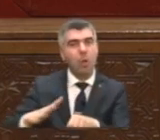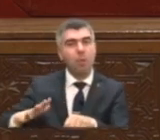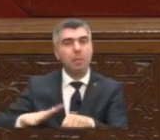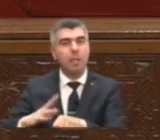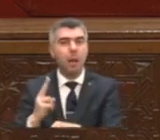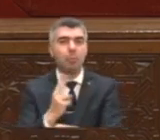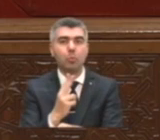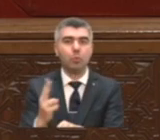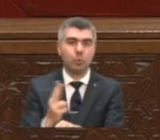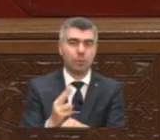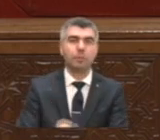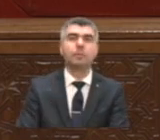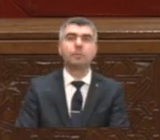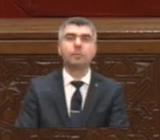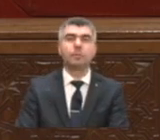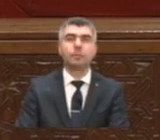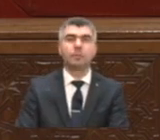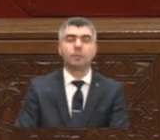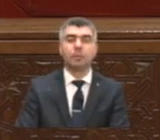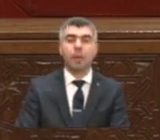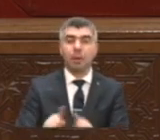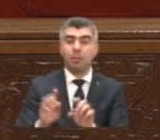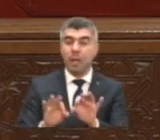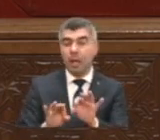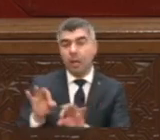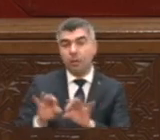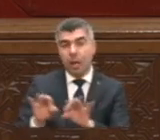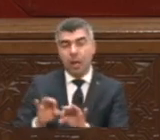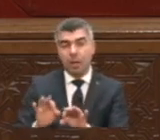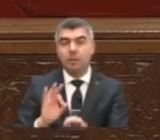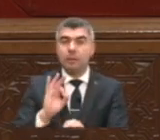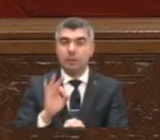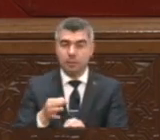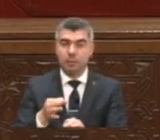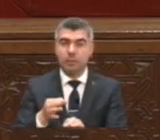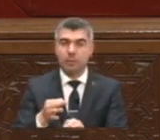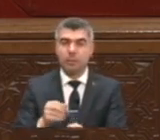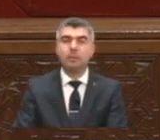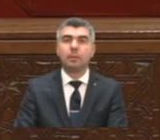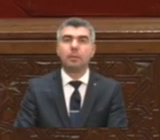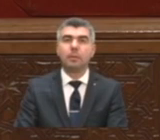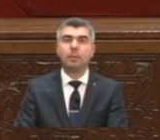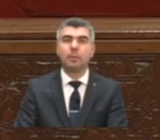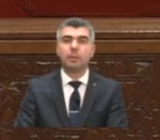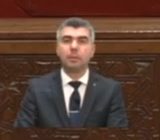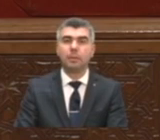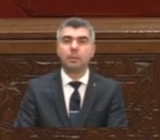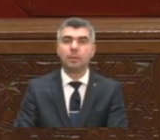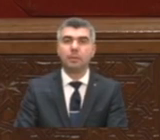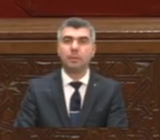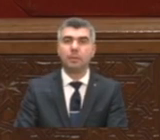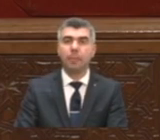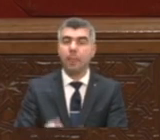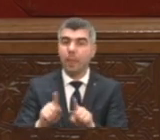الحضري. فيما يخص الاجراءات اللي بينا ناخذوا على فيما يخص اعوذ بالله من الشيطان